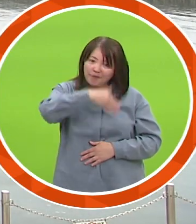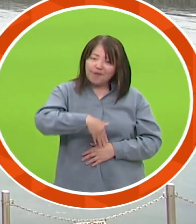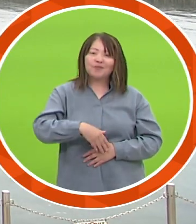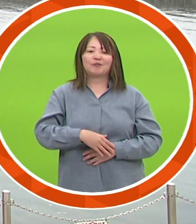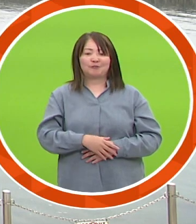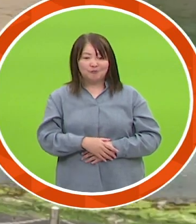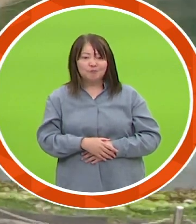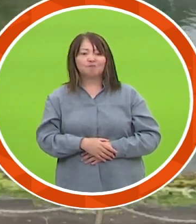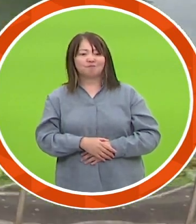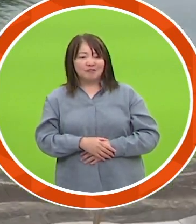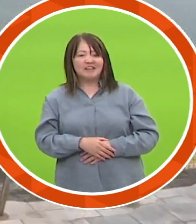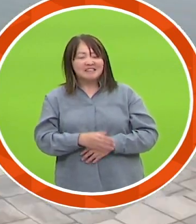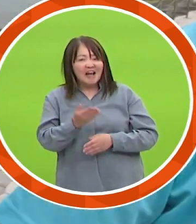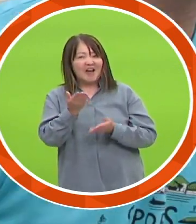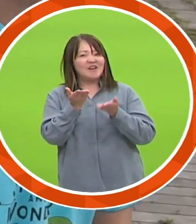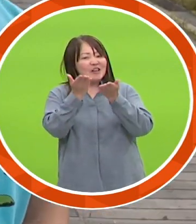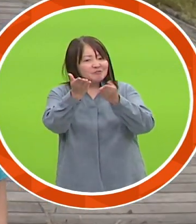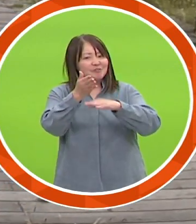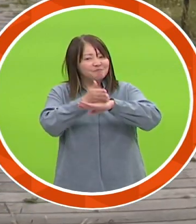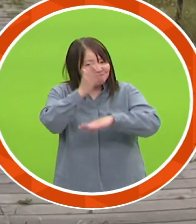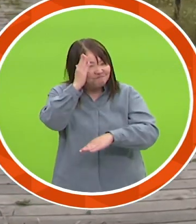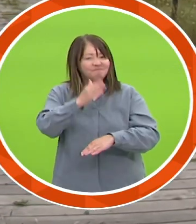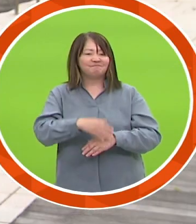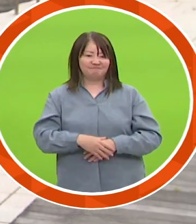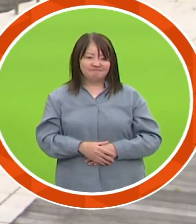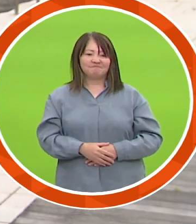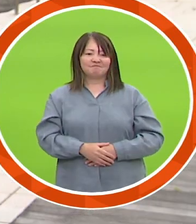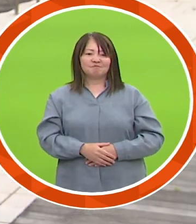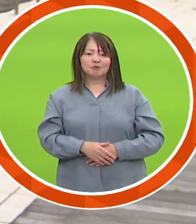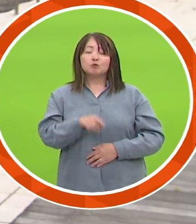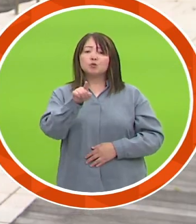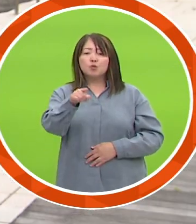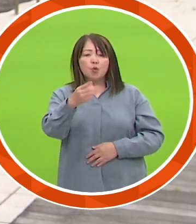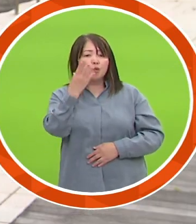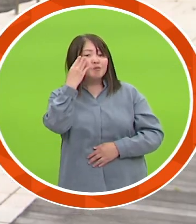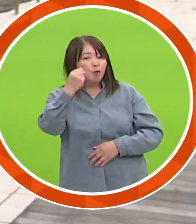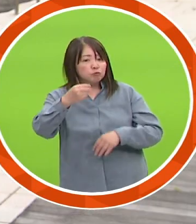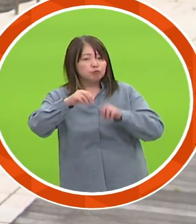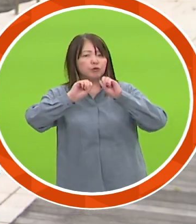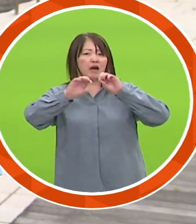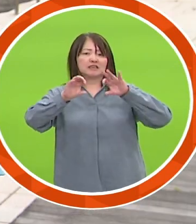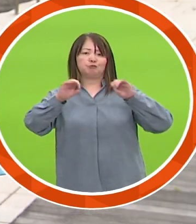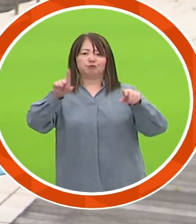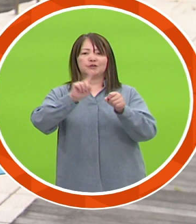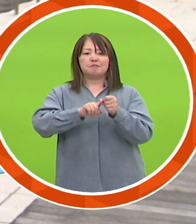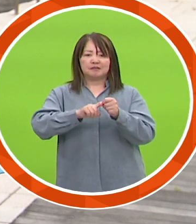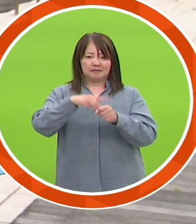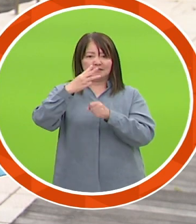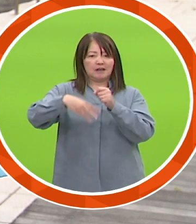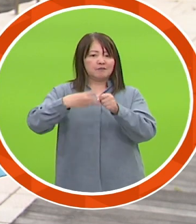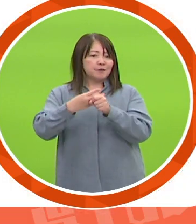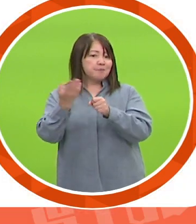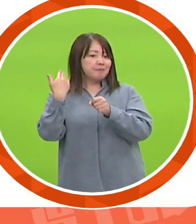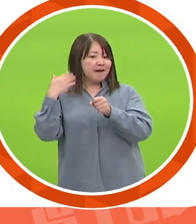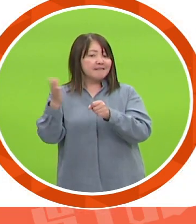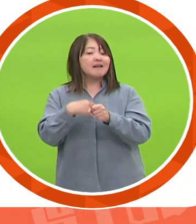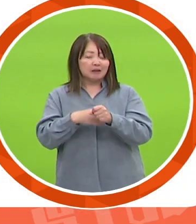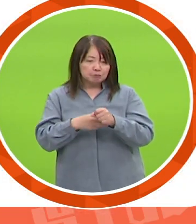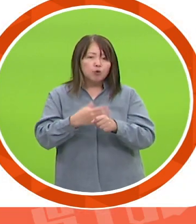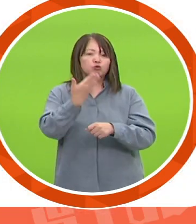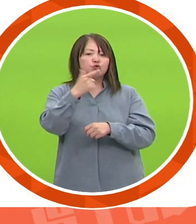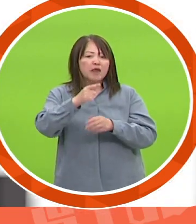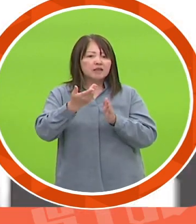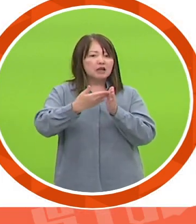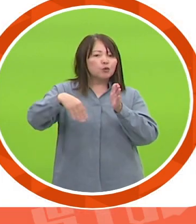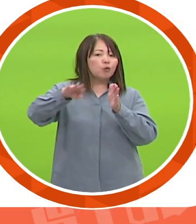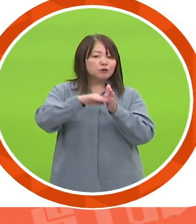お、なるほど。 じゃあお借りします。 あ、はい。 その魅力を発信するために2021年から始まったクレ瀬戸内